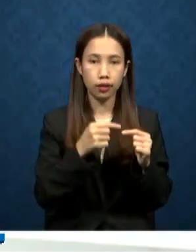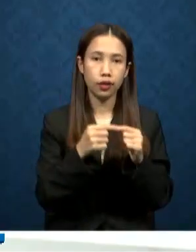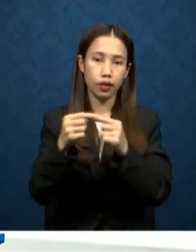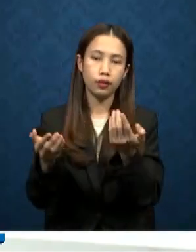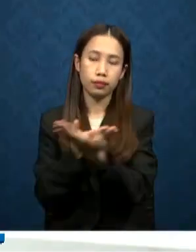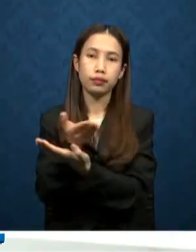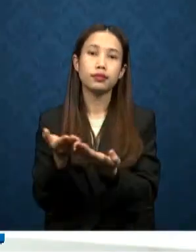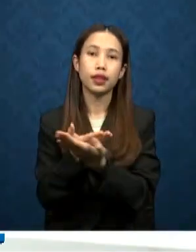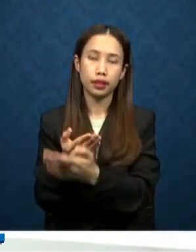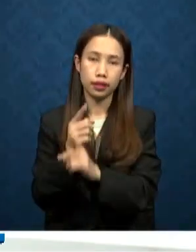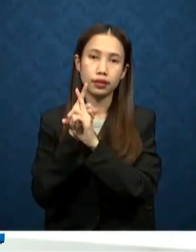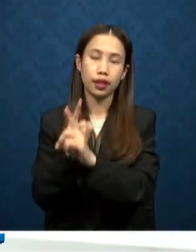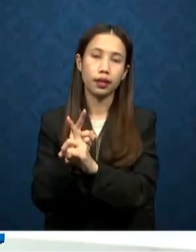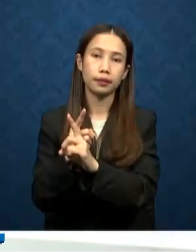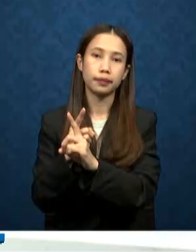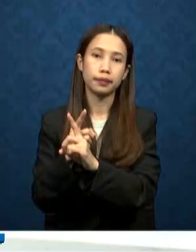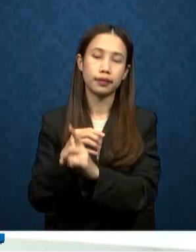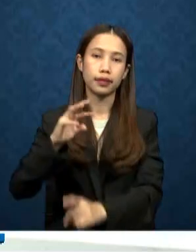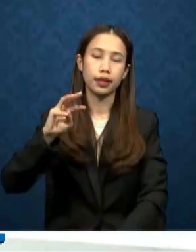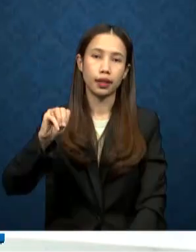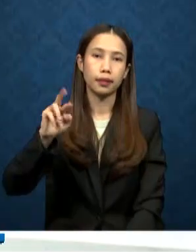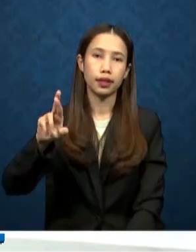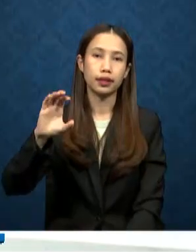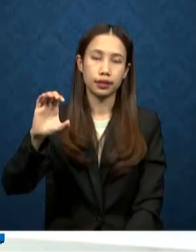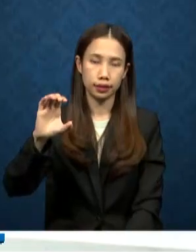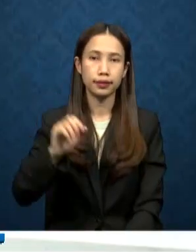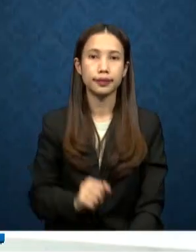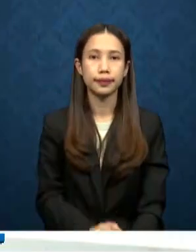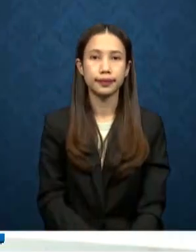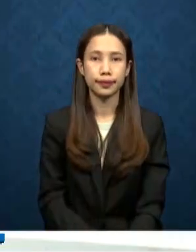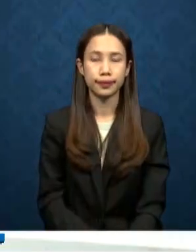ารือล่วงหน้าตามกระบวนการของ MRC ระบุไว้ครับขอบพระคุณครับ